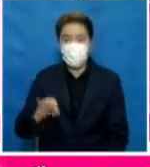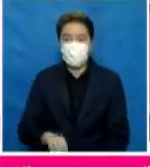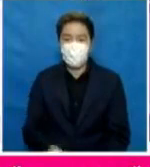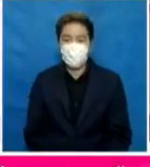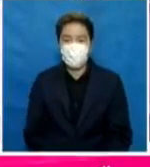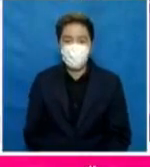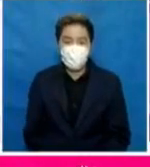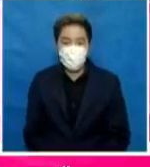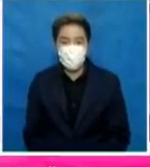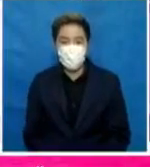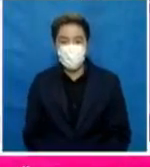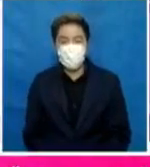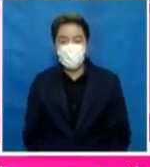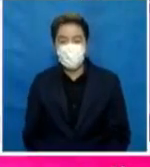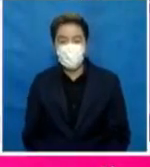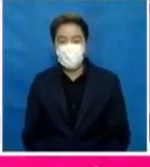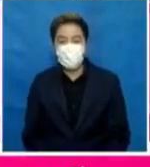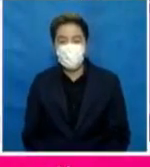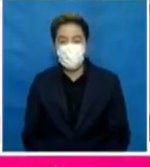6667889